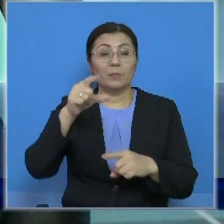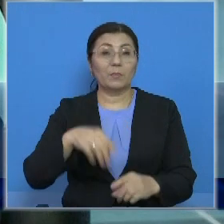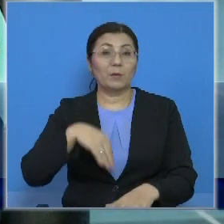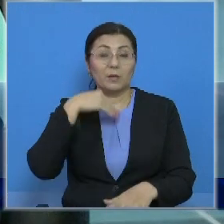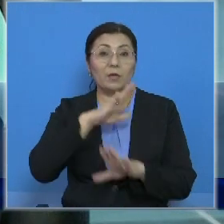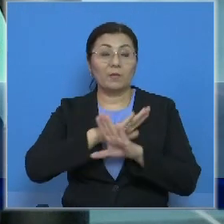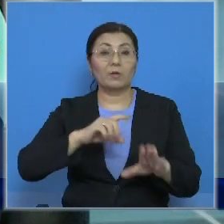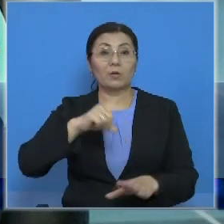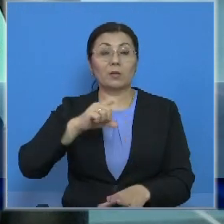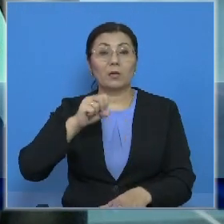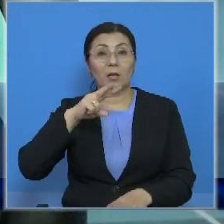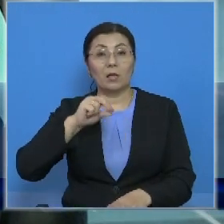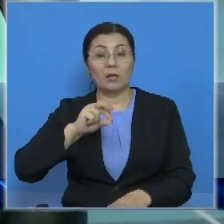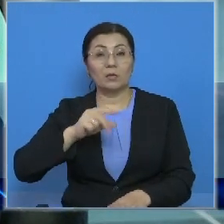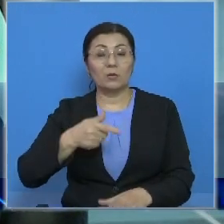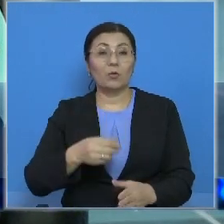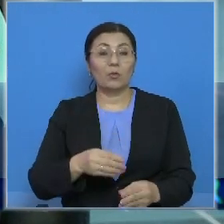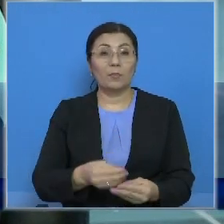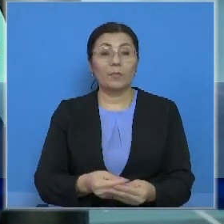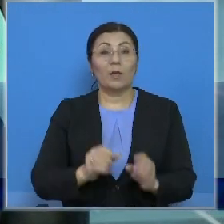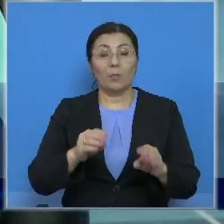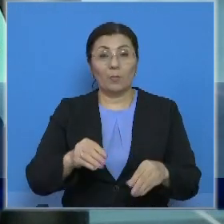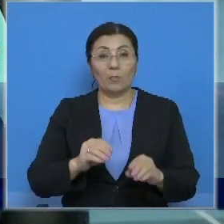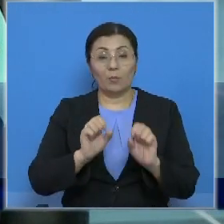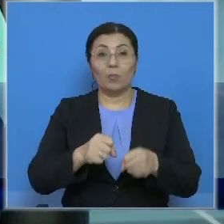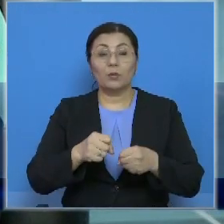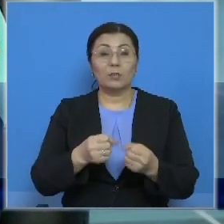также через фонд ДОМУ он может обратиться и получить гарантию.